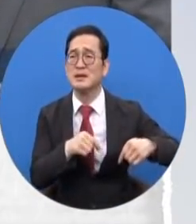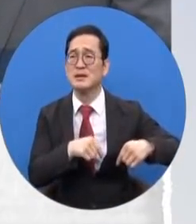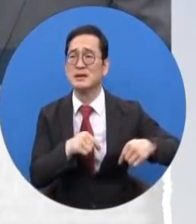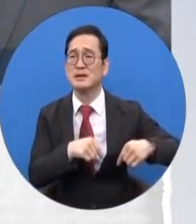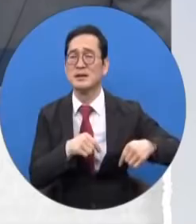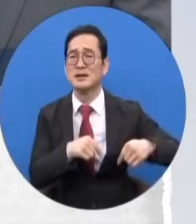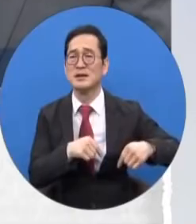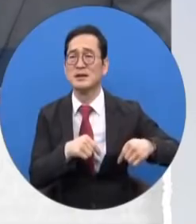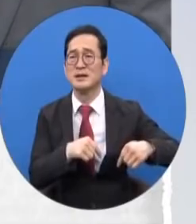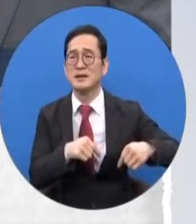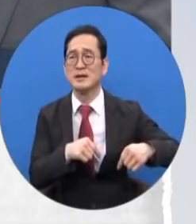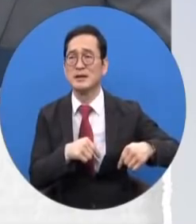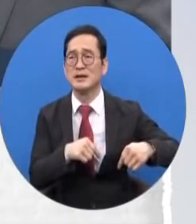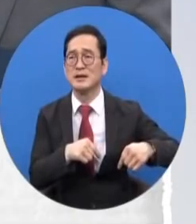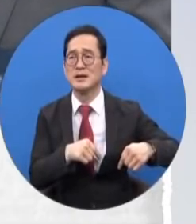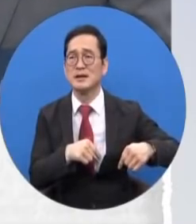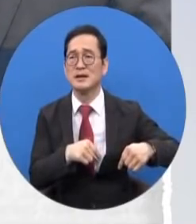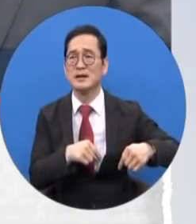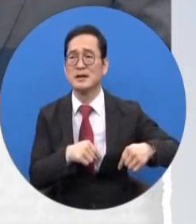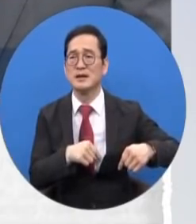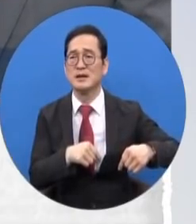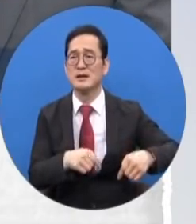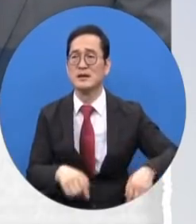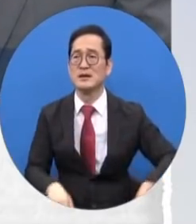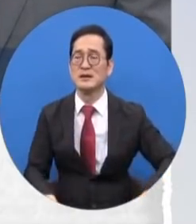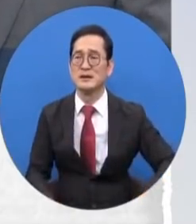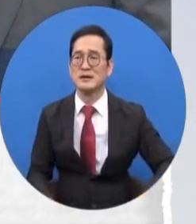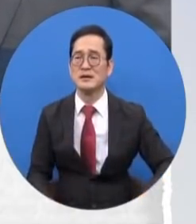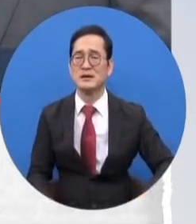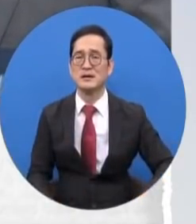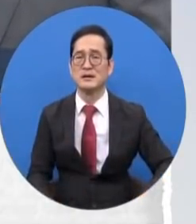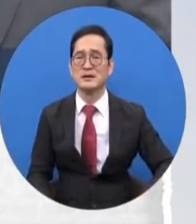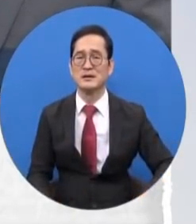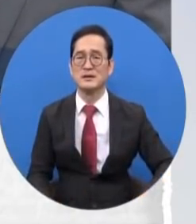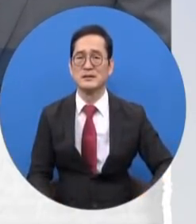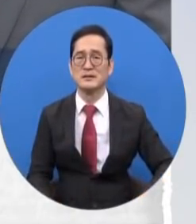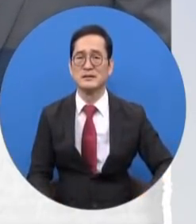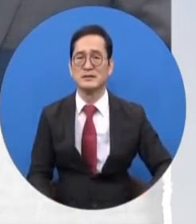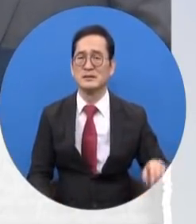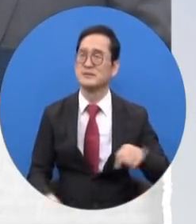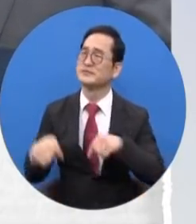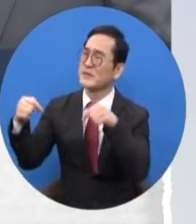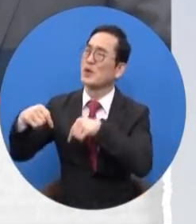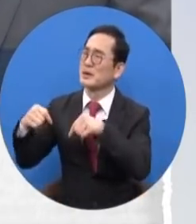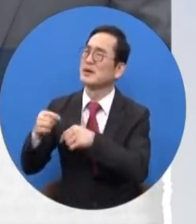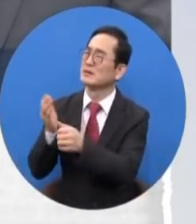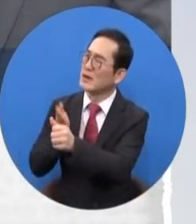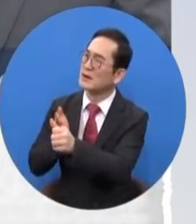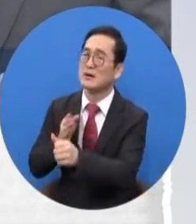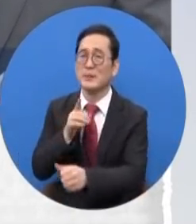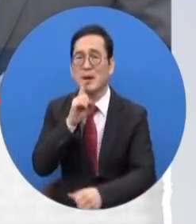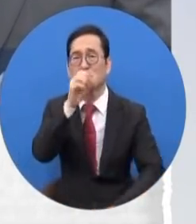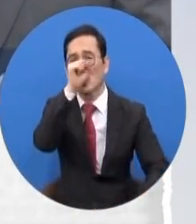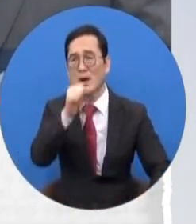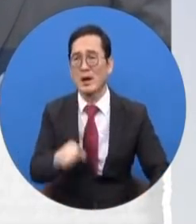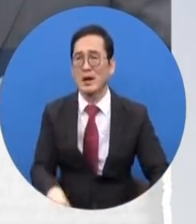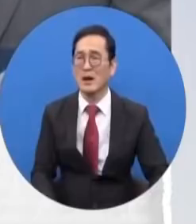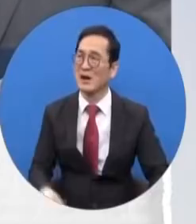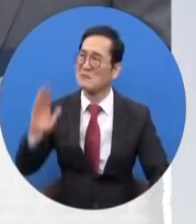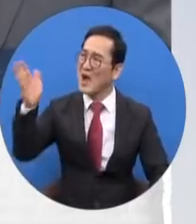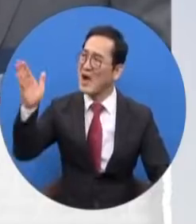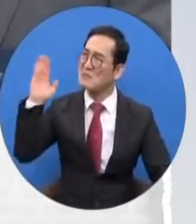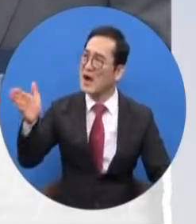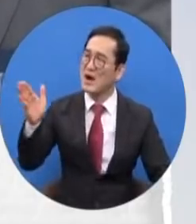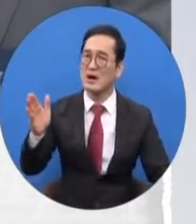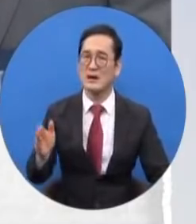해줬으면 좋겠다라고 이야기를 했어야 되는데 애초에 국민의힘에서 요구할 때 윤석열 그 인수위에서 요구할 때 당신들 그렇게 하지